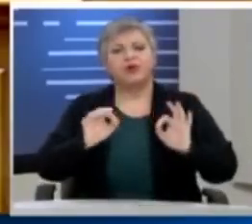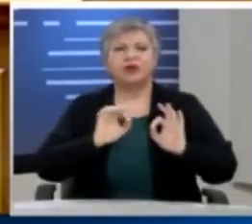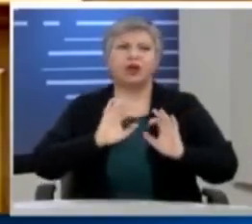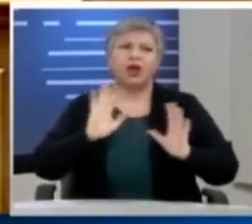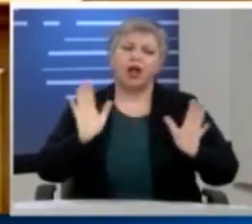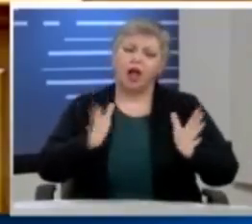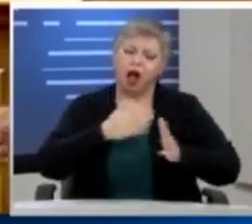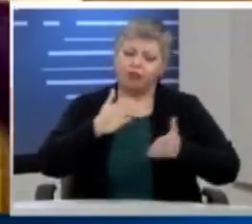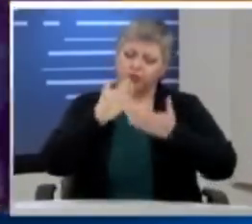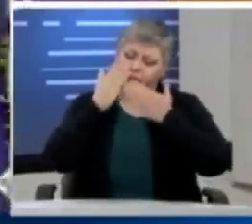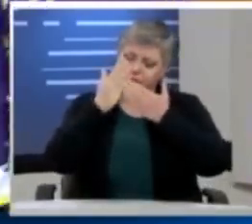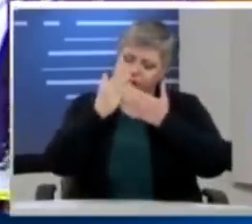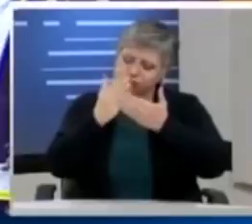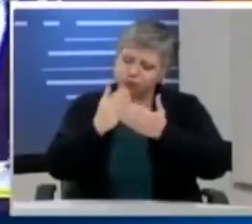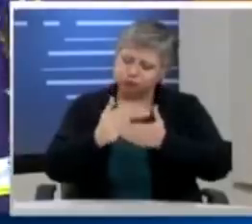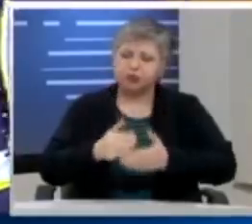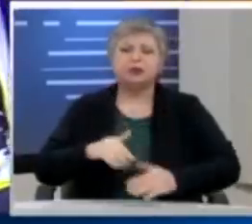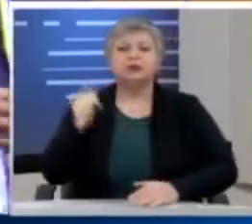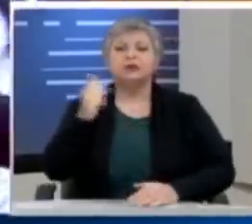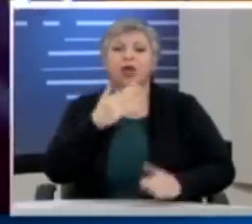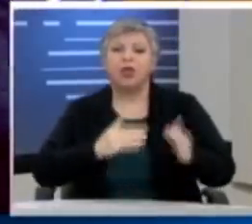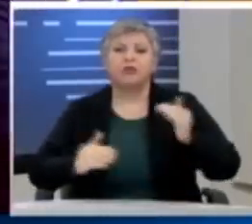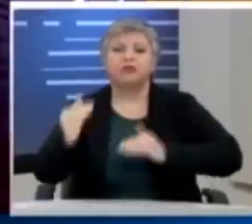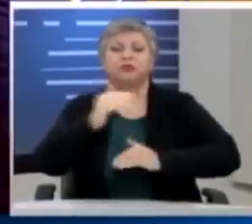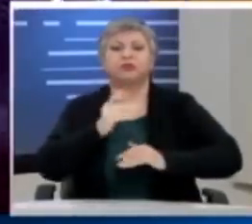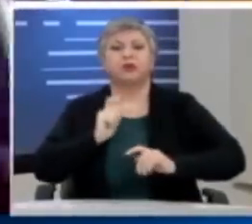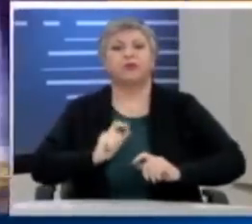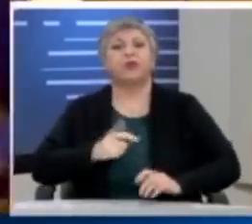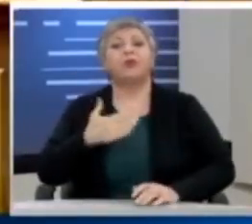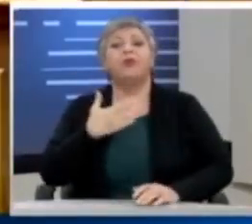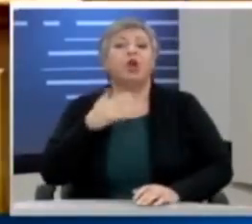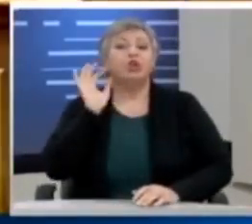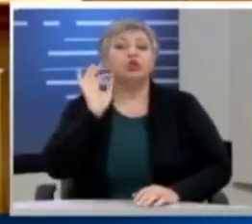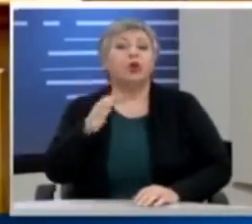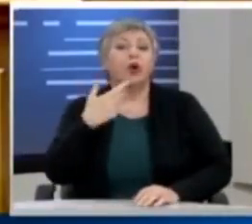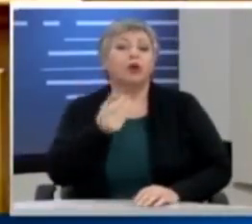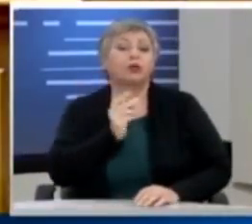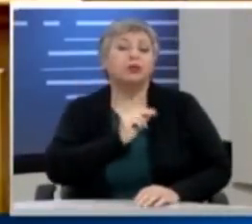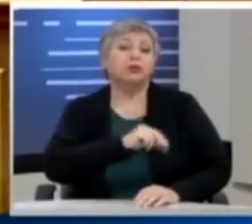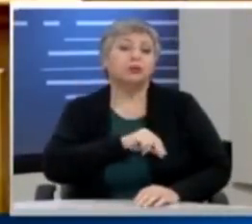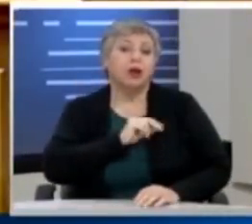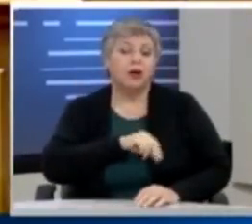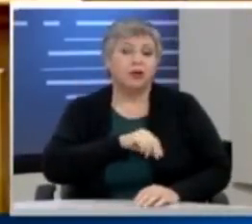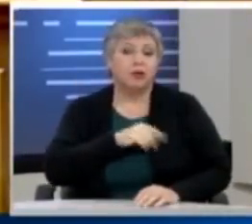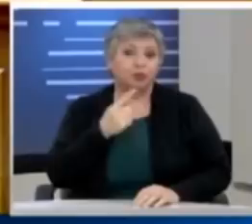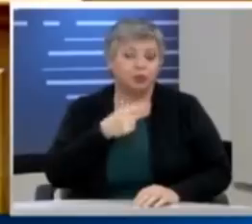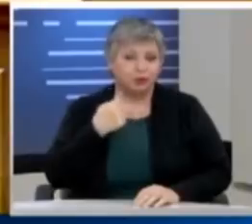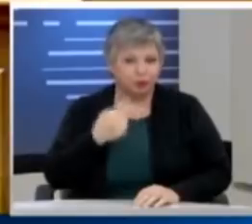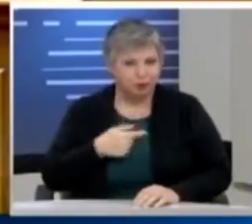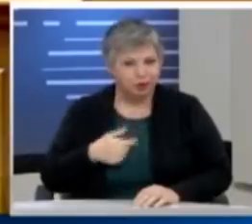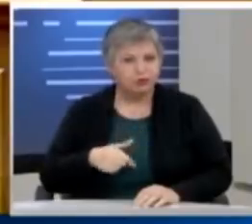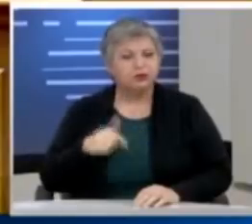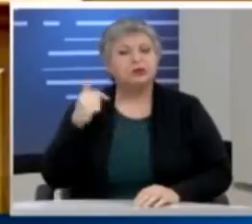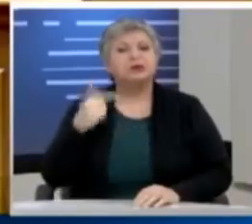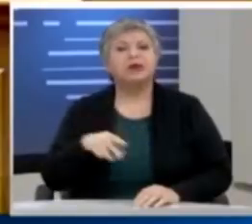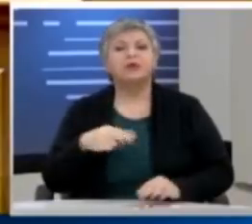τάξης στην Ελλάδα που προσδοκά ωφέλη. Γι' αυτό είναι το κύριο, το κρίσιμο ζήτημα και για τους δύο